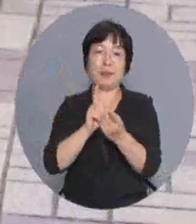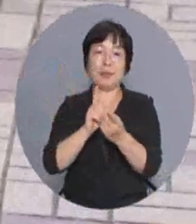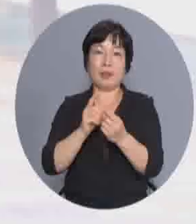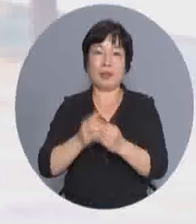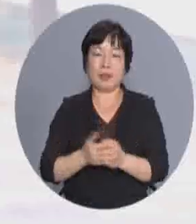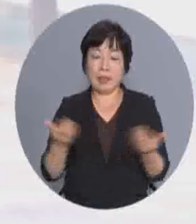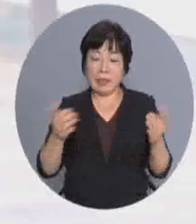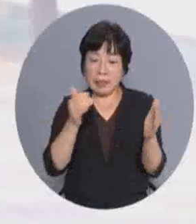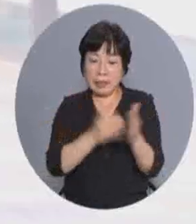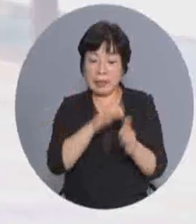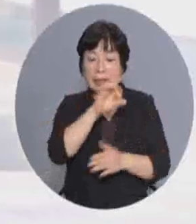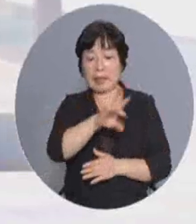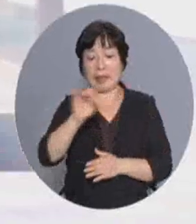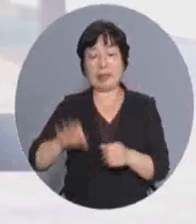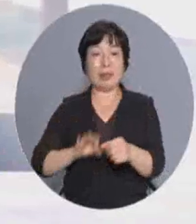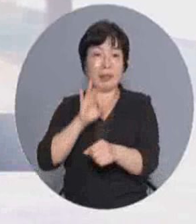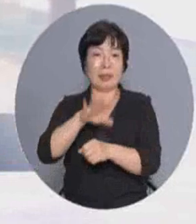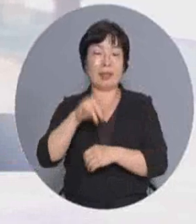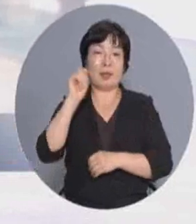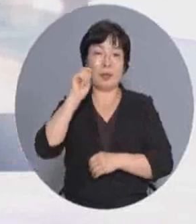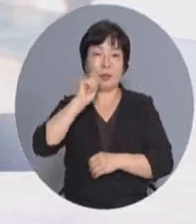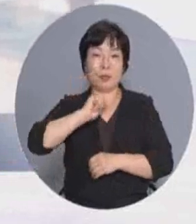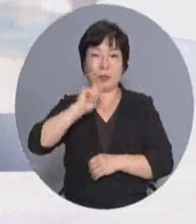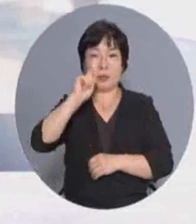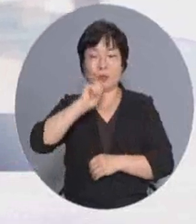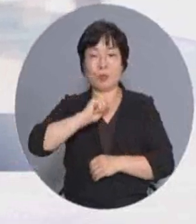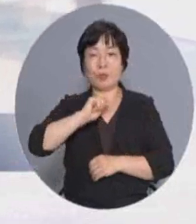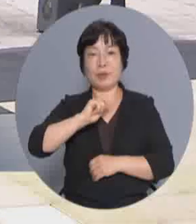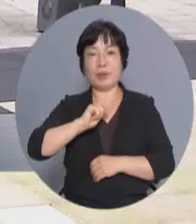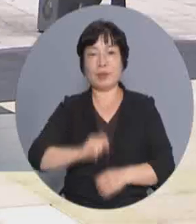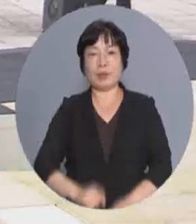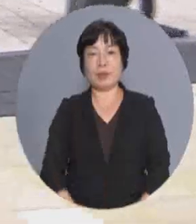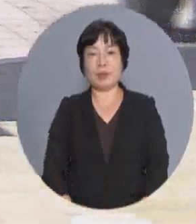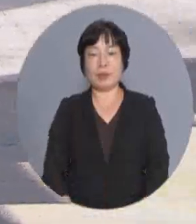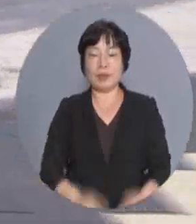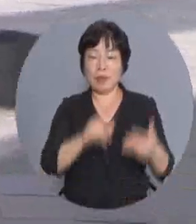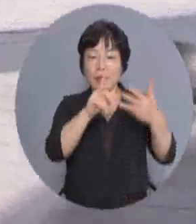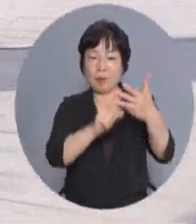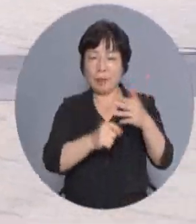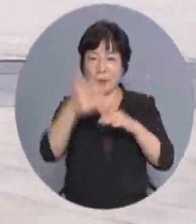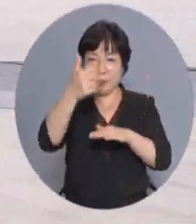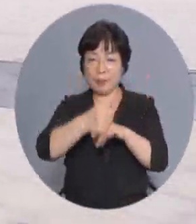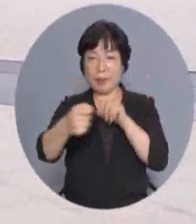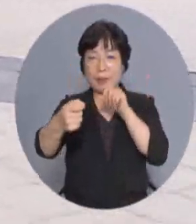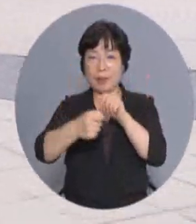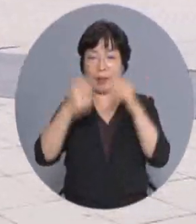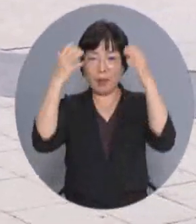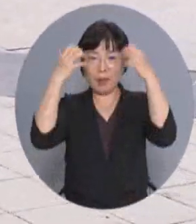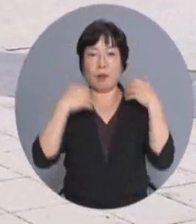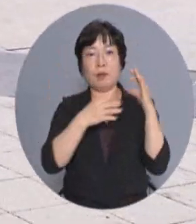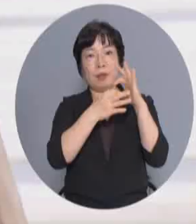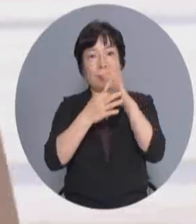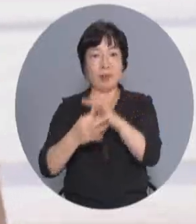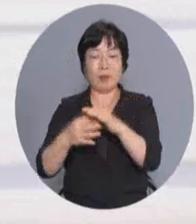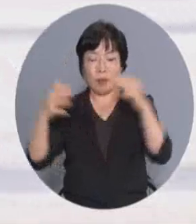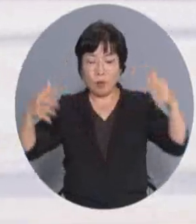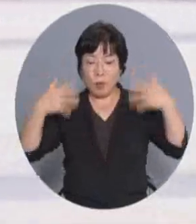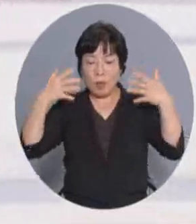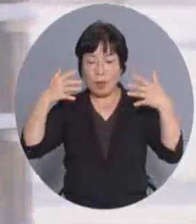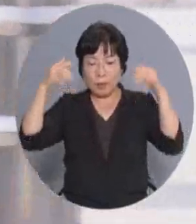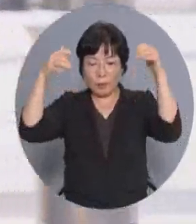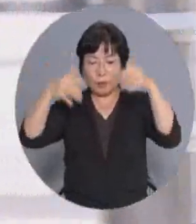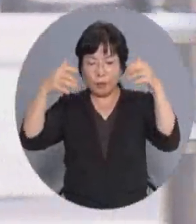일 끝나고 화나서 그냥 사다 먹는 거 이래. 8월이 다가지만 더위가 계속되니 시원한 비